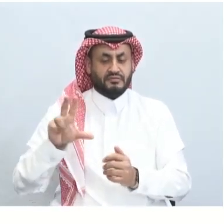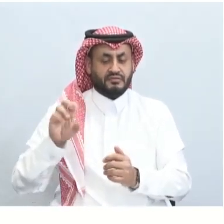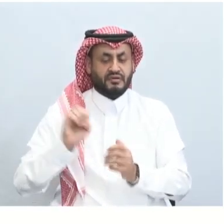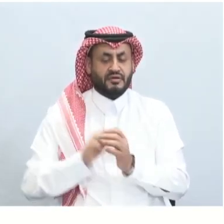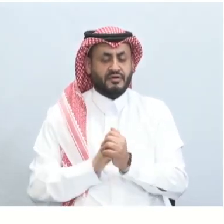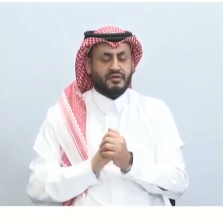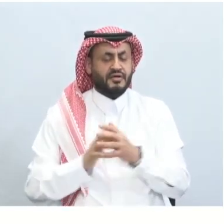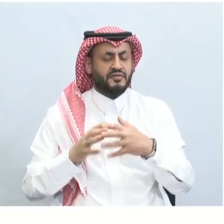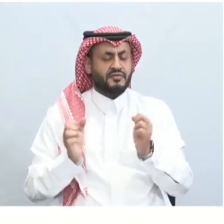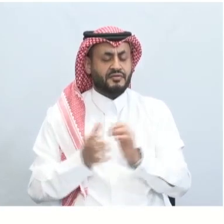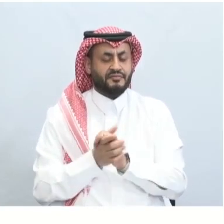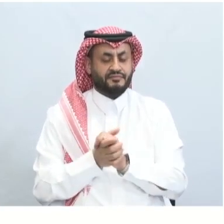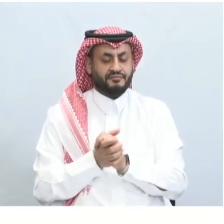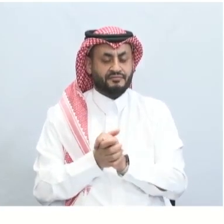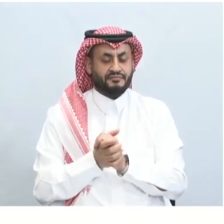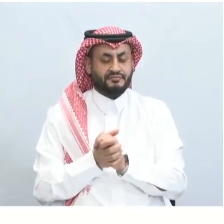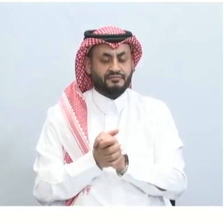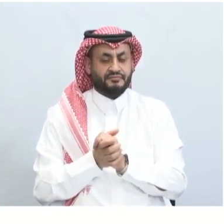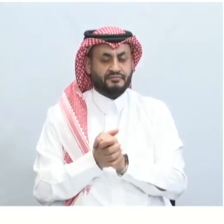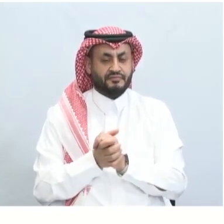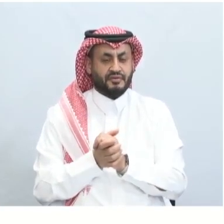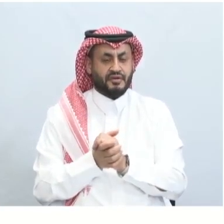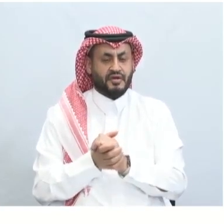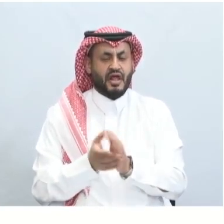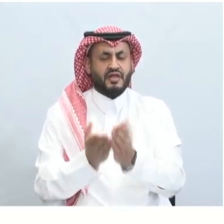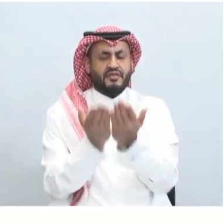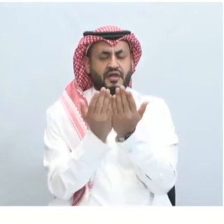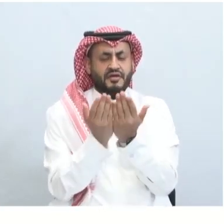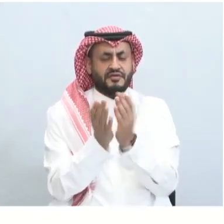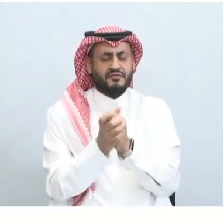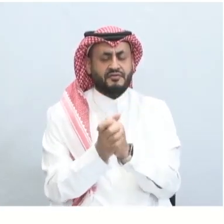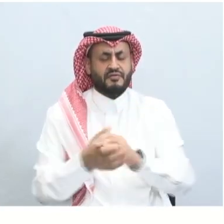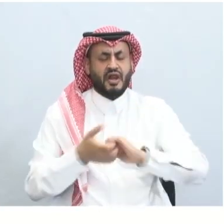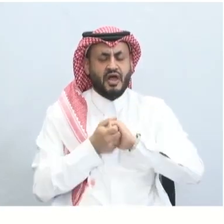بالله المعنى انك تلتج الى الله